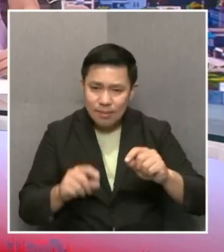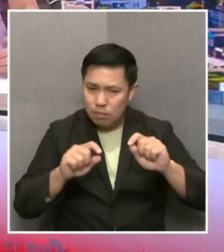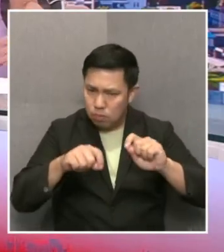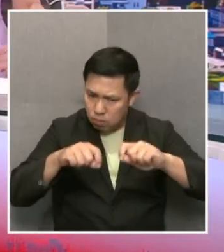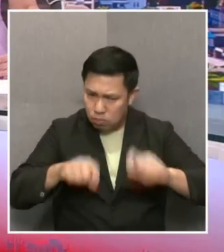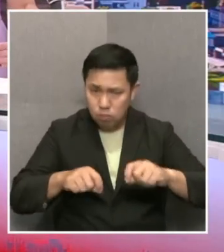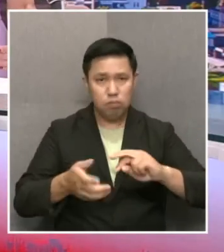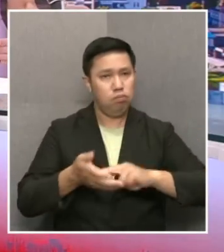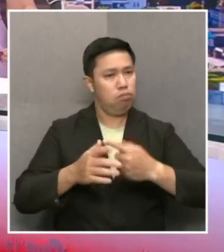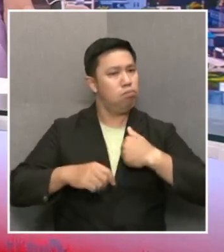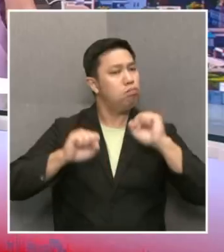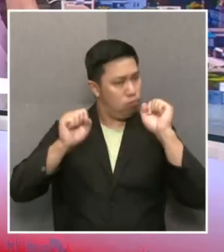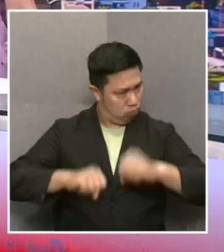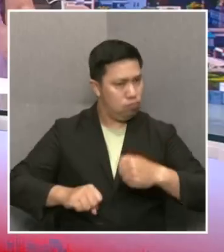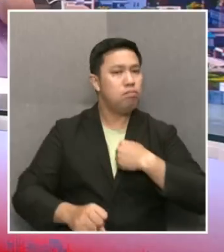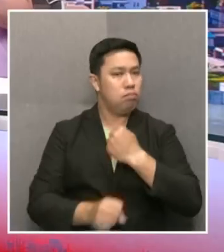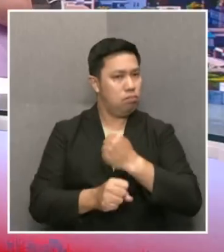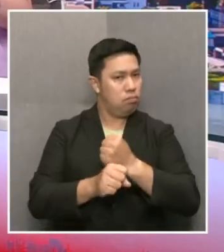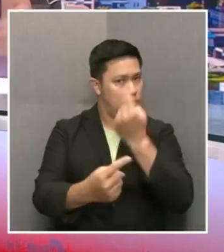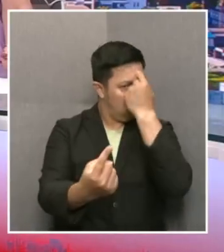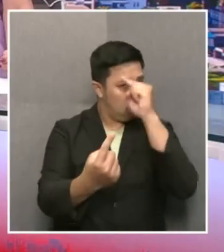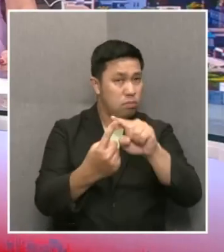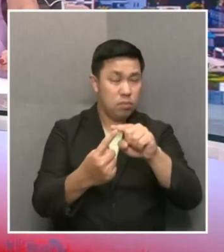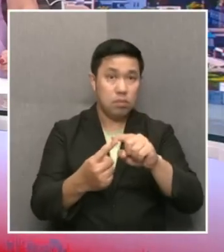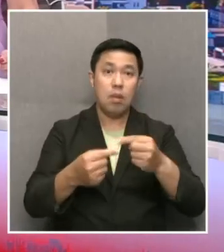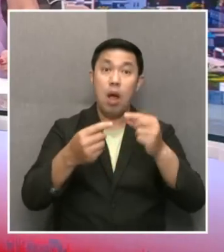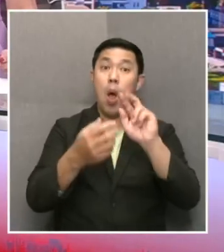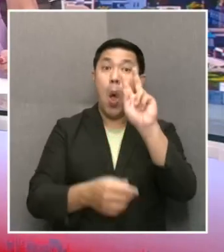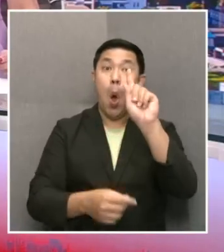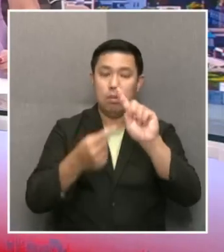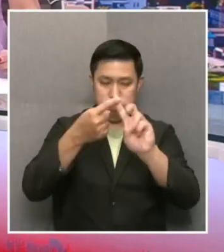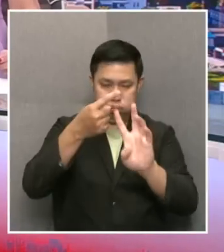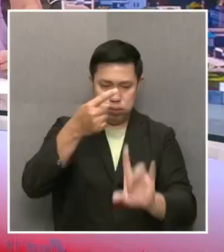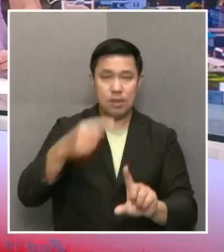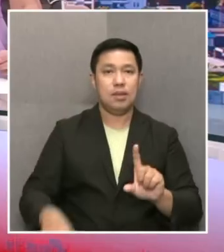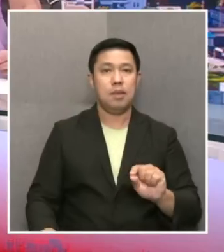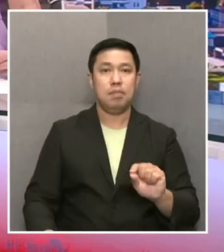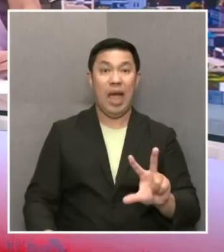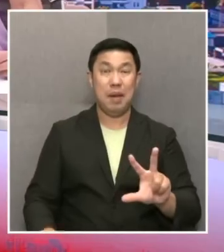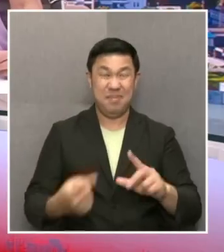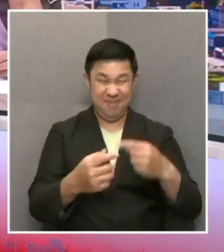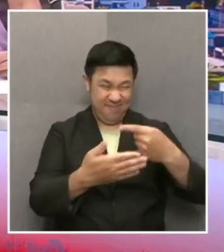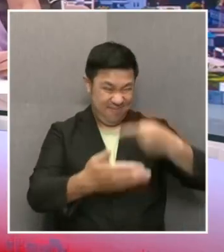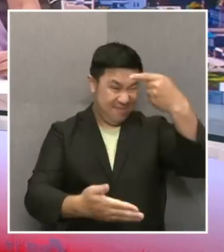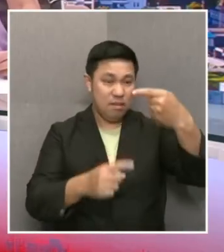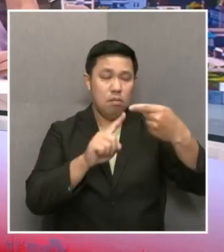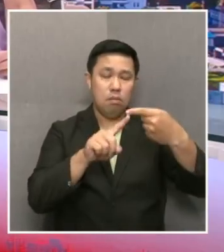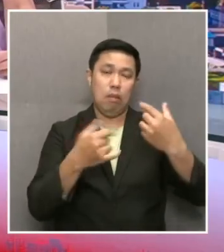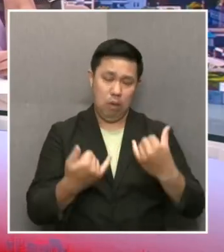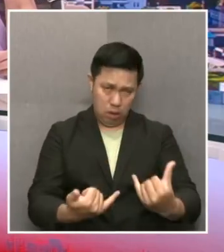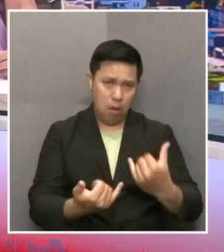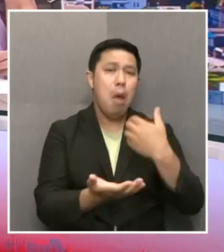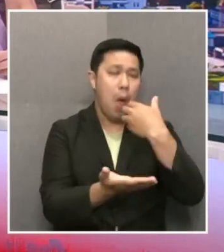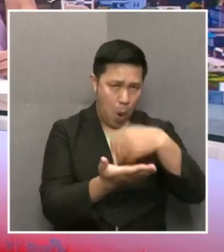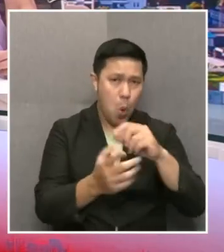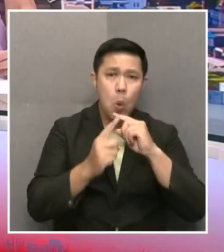ข้อตกลงเป็นวาระร่วมกันในการทำงาน23ข้อด้วยกันนะคะแล้วก็1ในนั้นค่ะมีประเด็นน่าสนใจที่เราหยิบยกมาพูดคุยกันในวัน